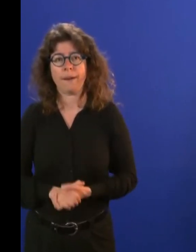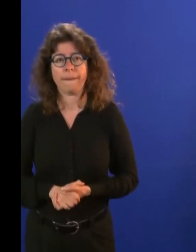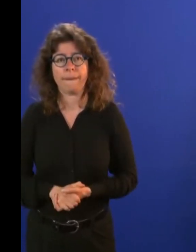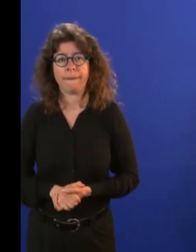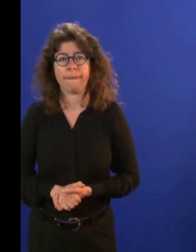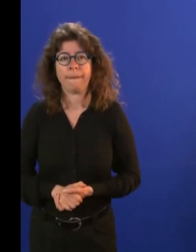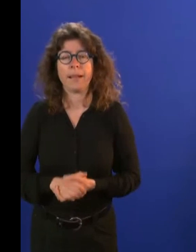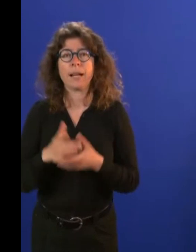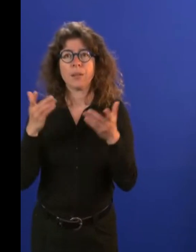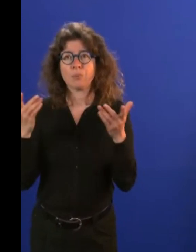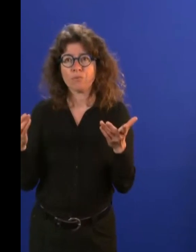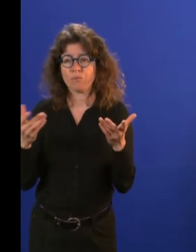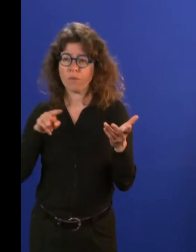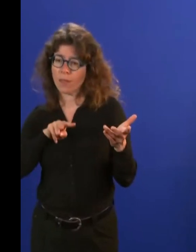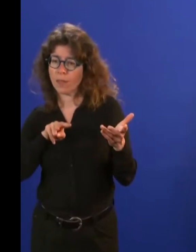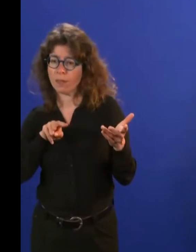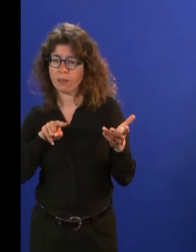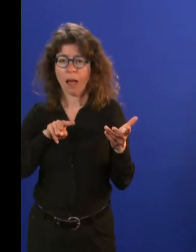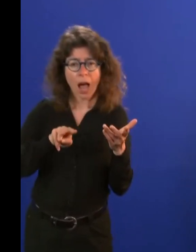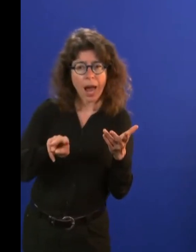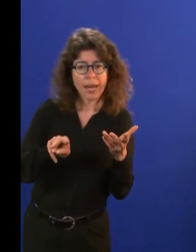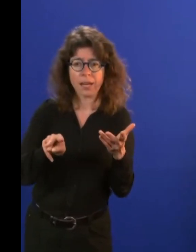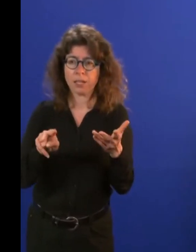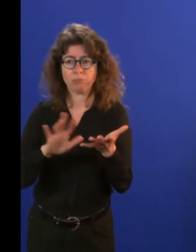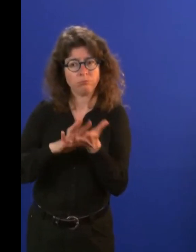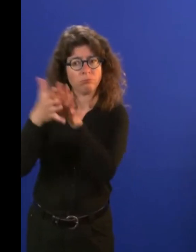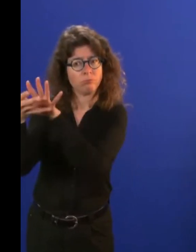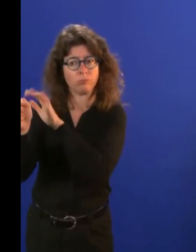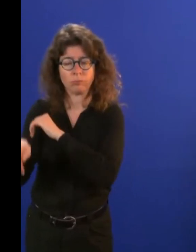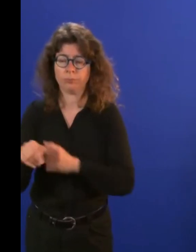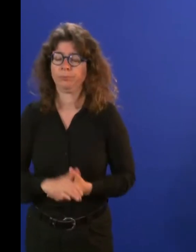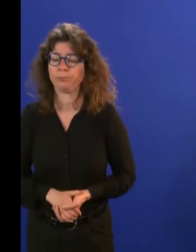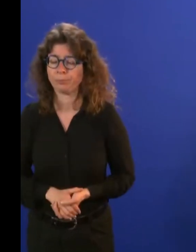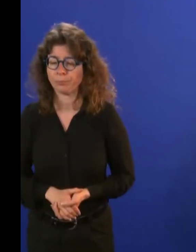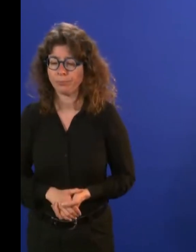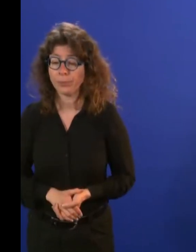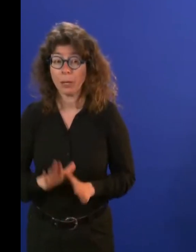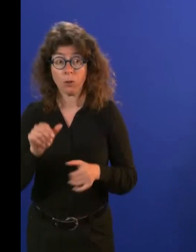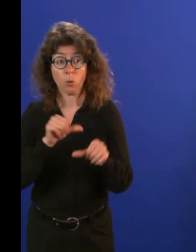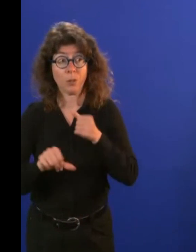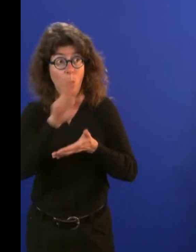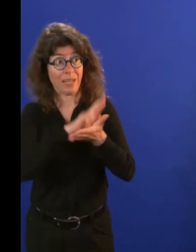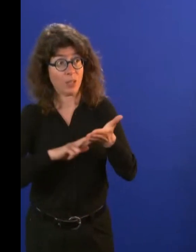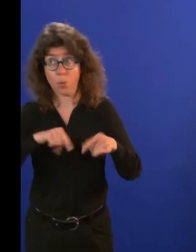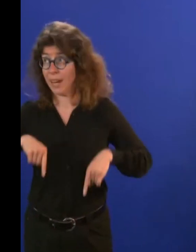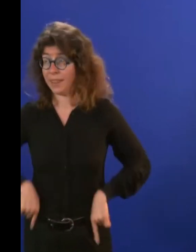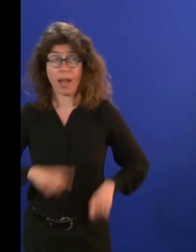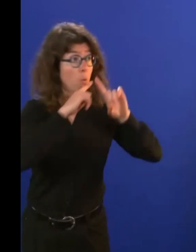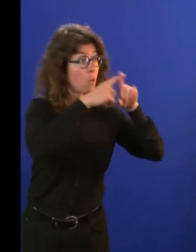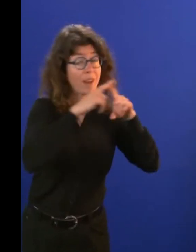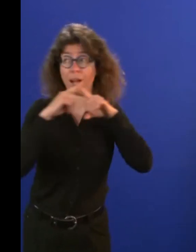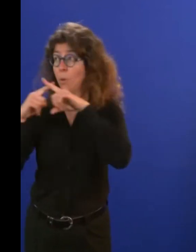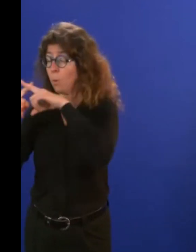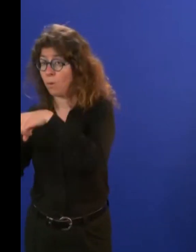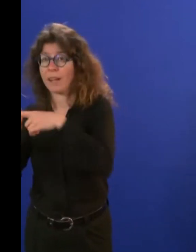de déplacement et au rail en particulier. Encore faut-il que nous puissions convaincre la région et l'État de l'utilité et de